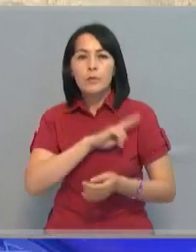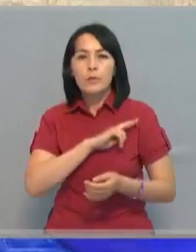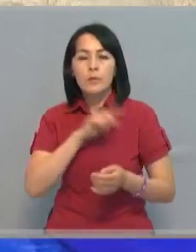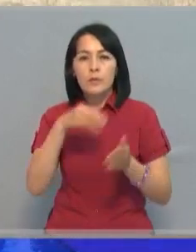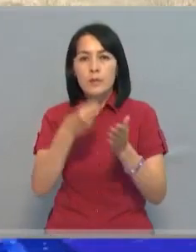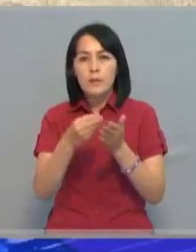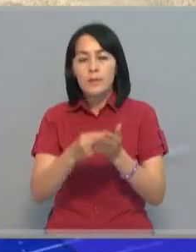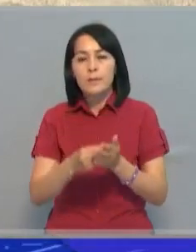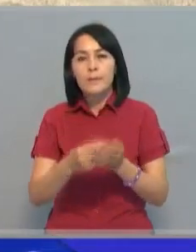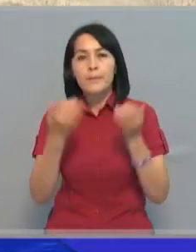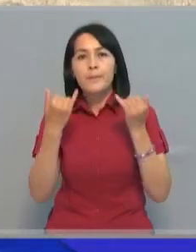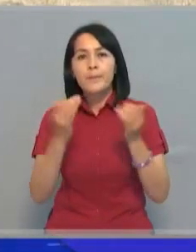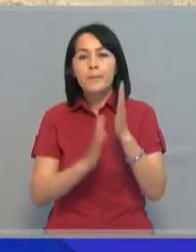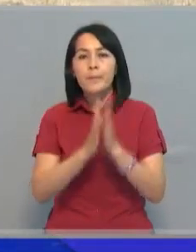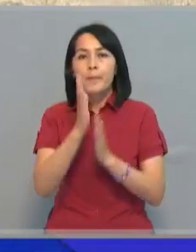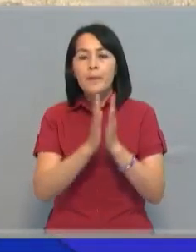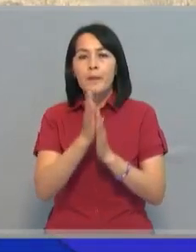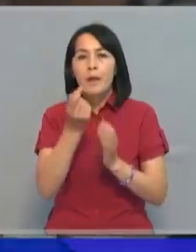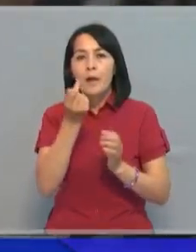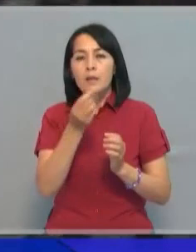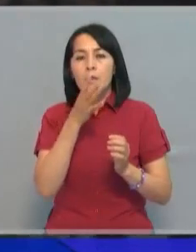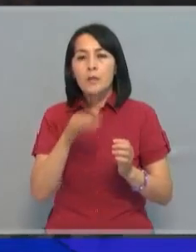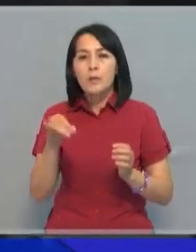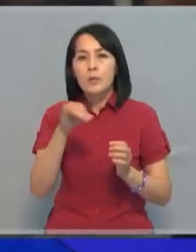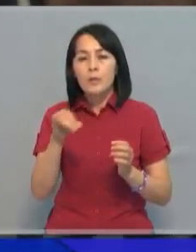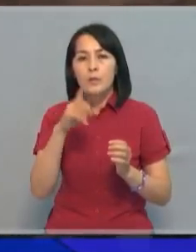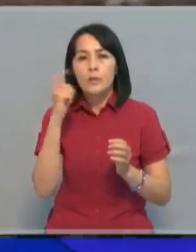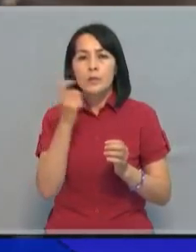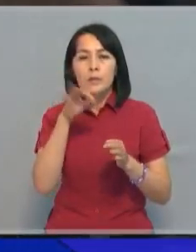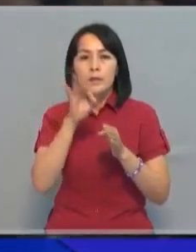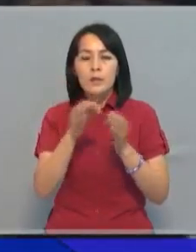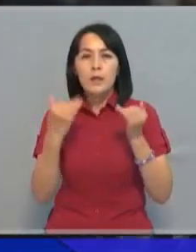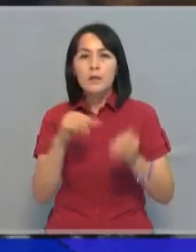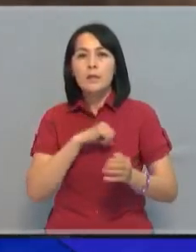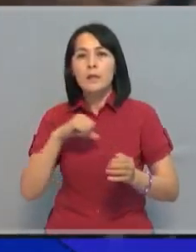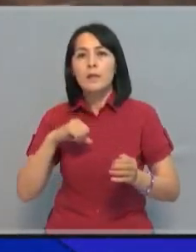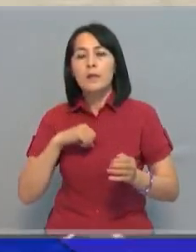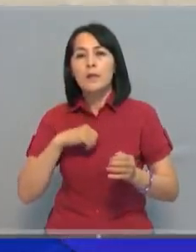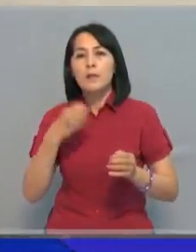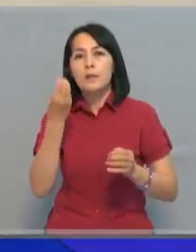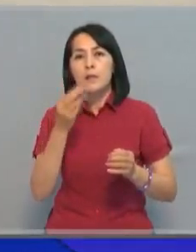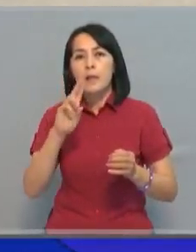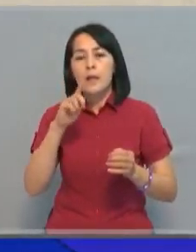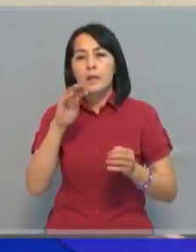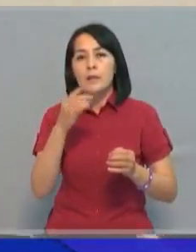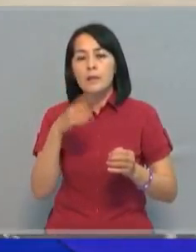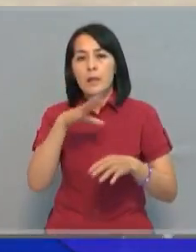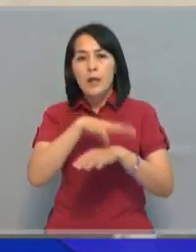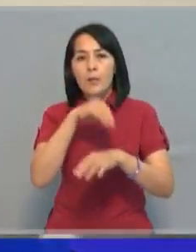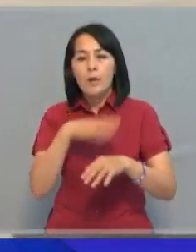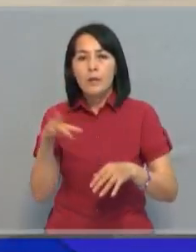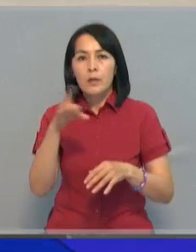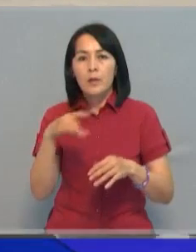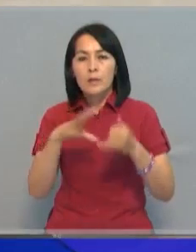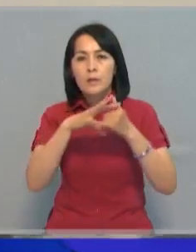сатып отырмыз. Негізінде биыл шөптен қатты қысылған аймақтың оңтүстігіндегі шаруалар себебі қазірдің өзінде Шардара, Келес, Жетісай және Мақтаарал